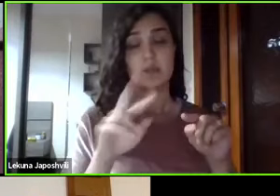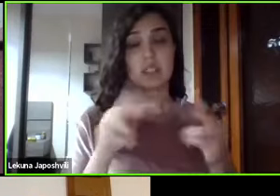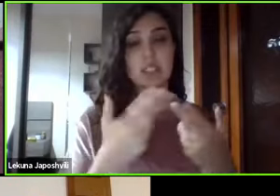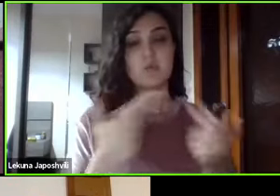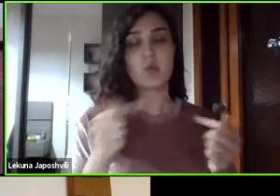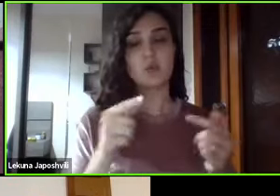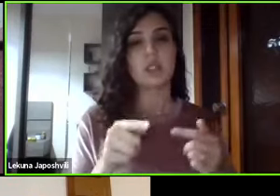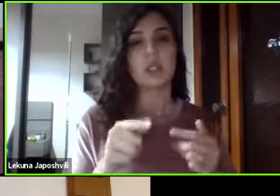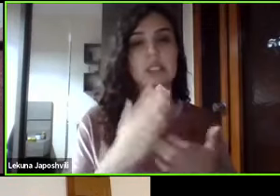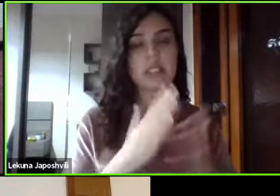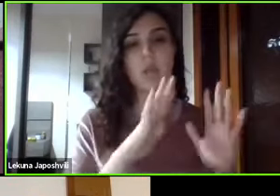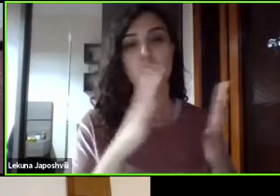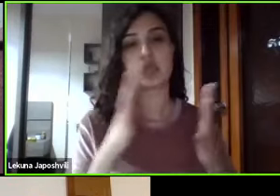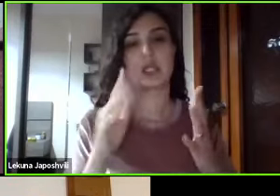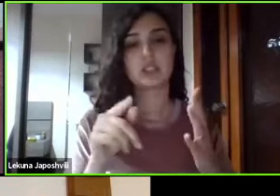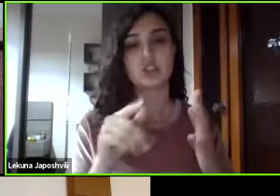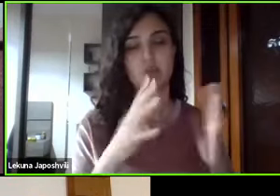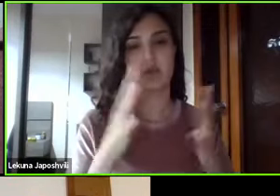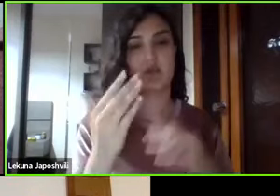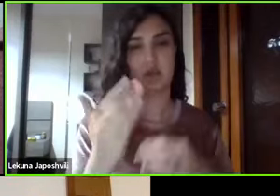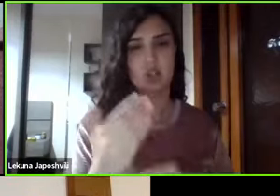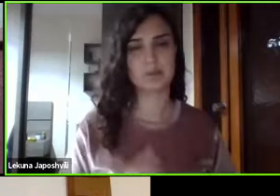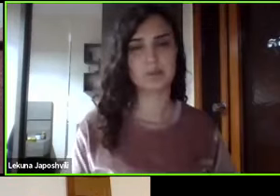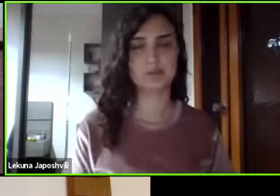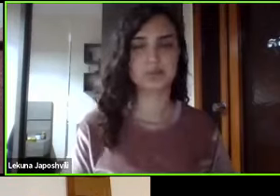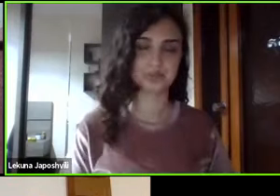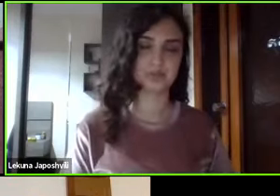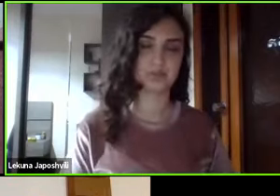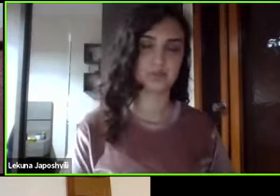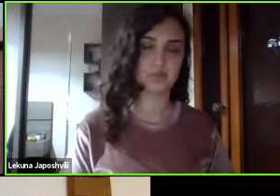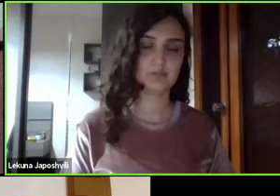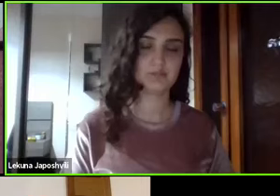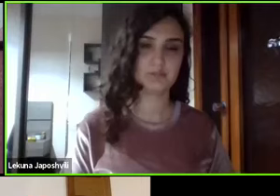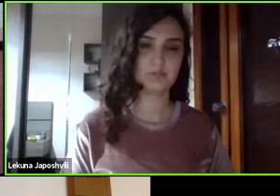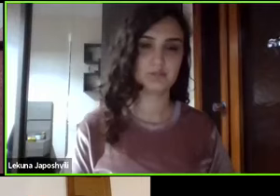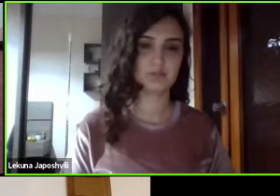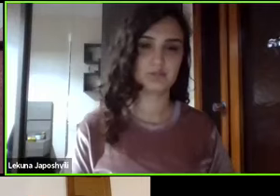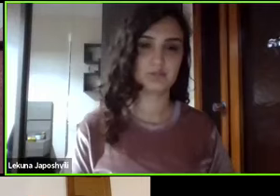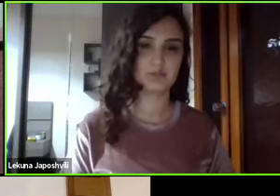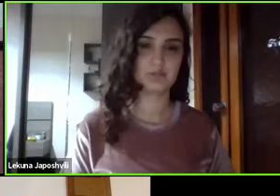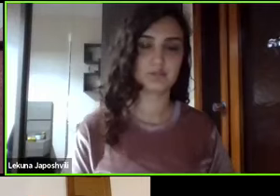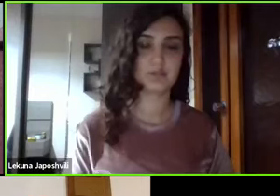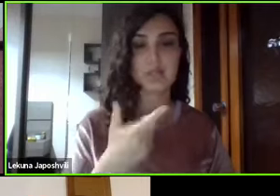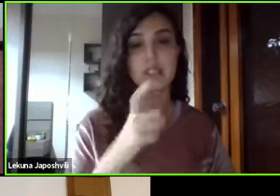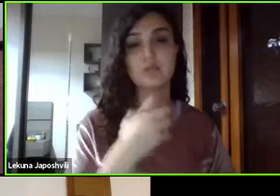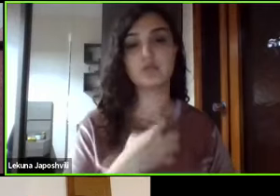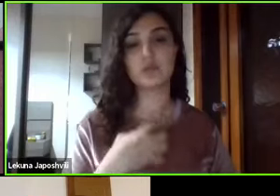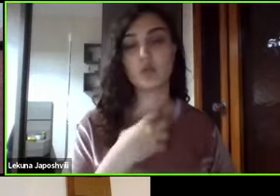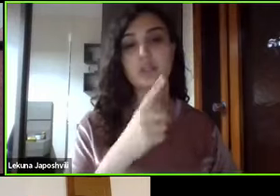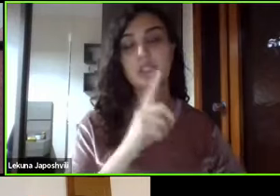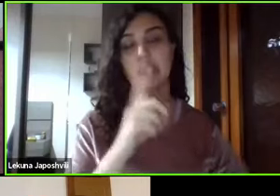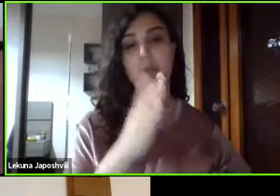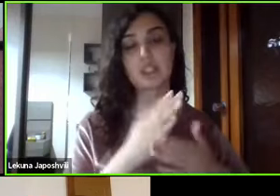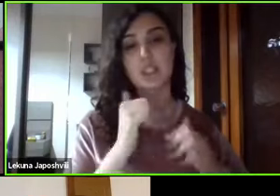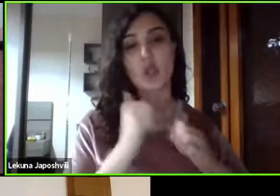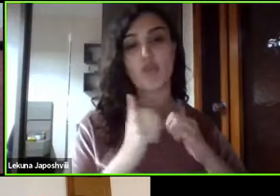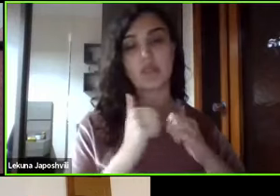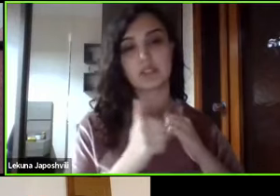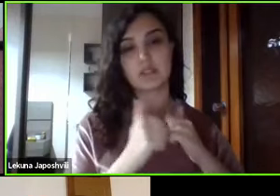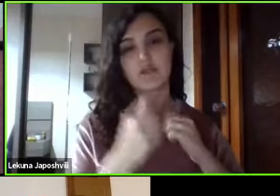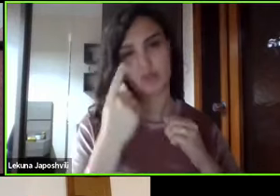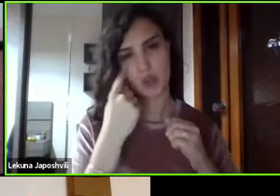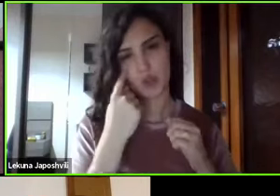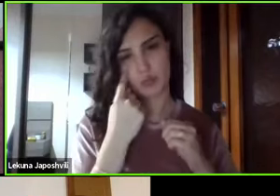უნდა გამონაკლისი არ იქნება თქვენს შემთხვევაშიც. დიახ, ეს ძალიან ღირებული რამ არის და ყოველთვის მე